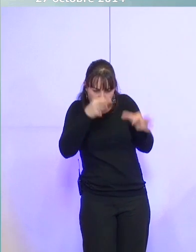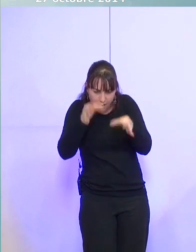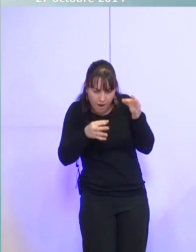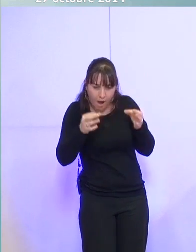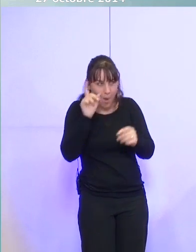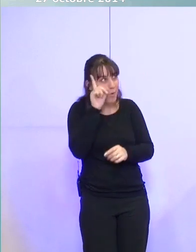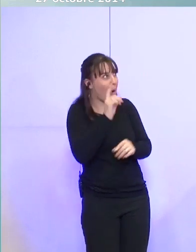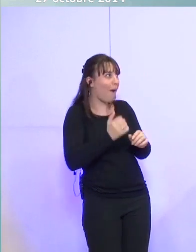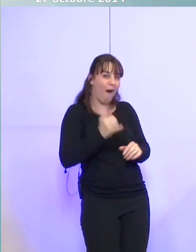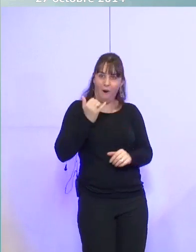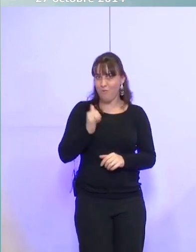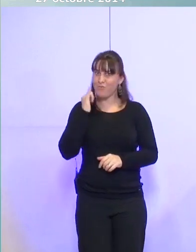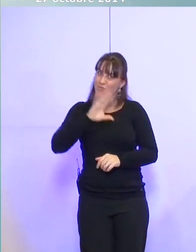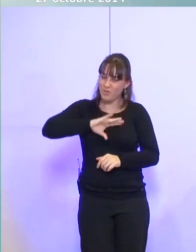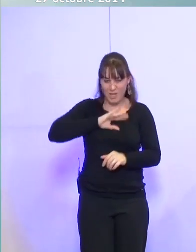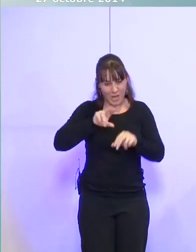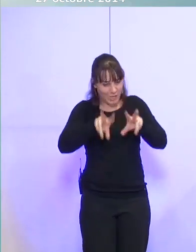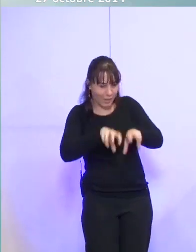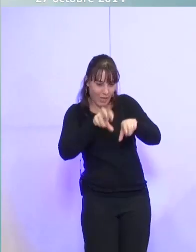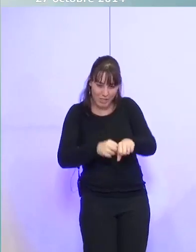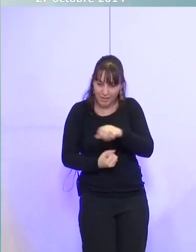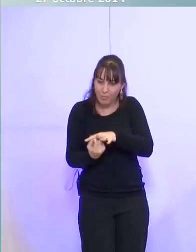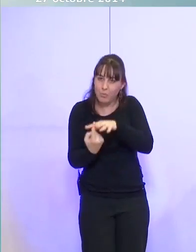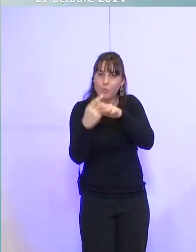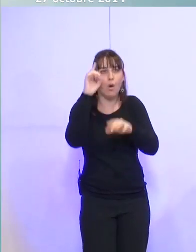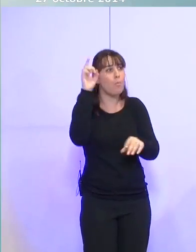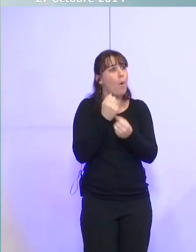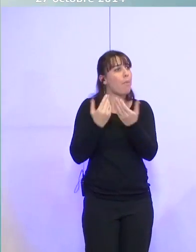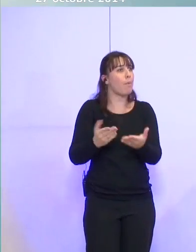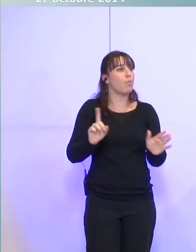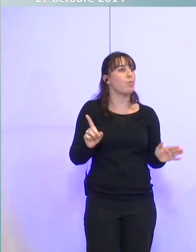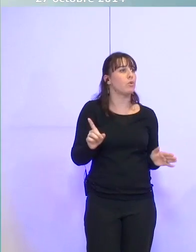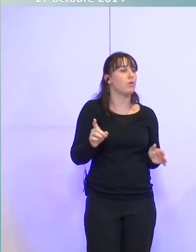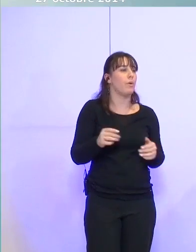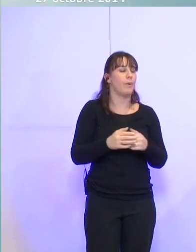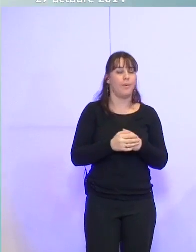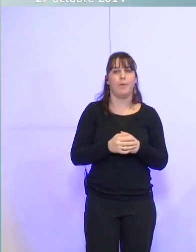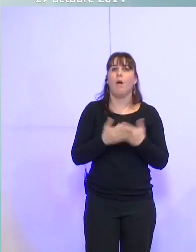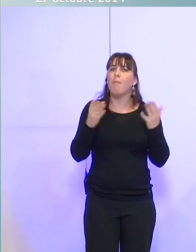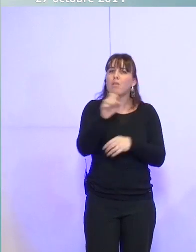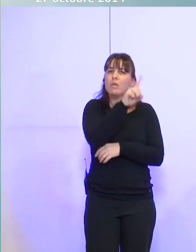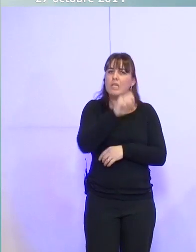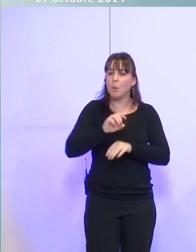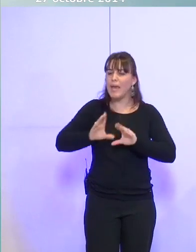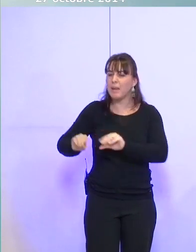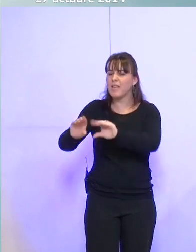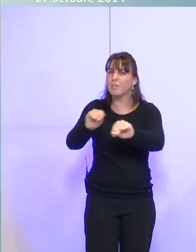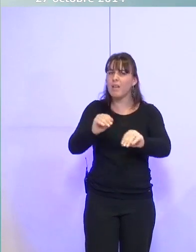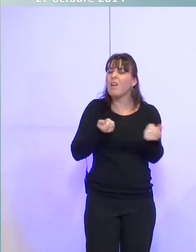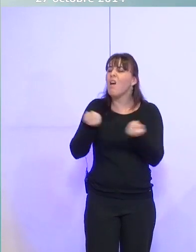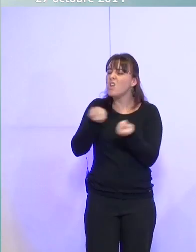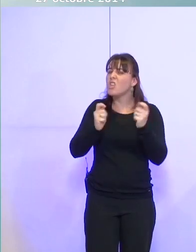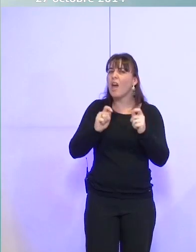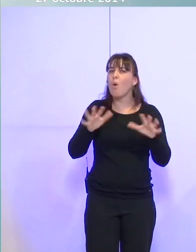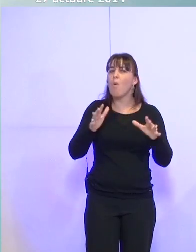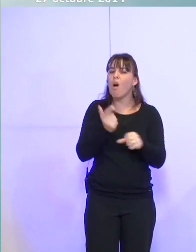jardiner. Il y a encore tellement de questions, mais je terminerai en vous demandant comment allez-vous gérer tous ces espaces si votre projet n'aboutit pas